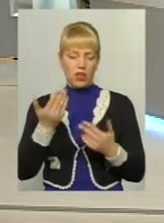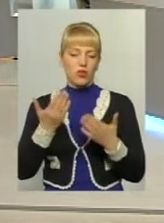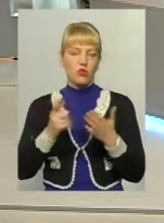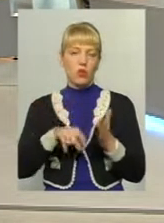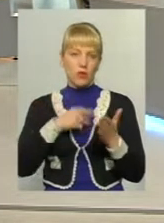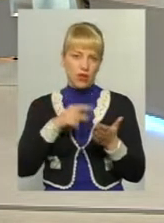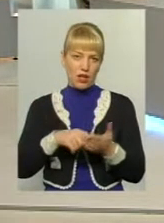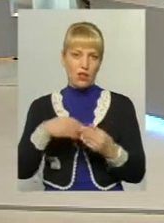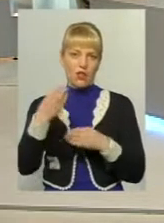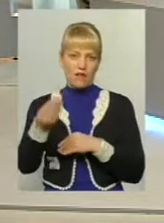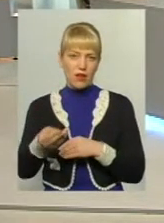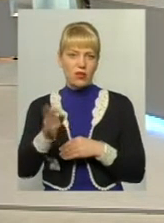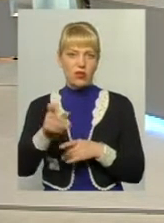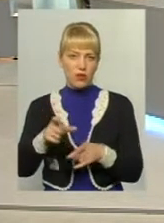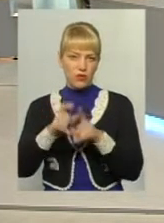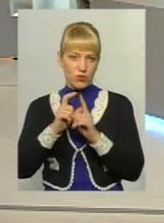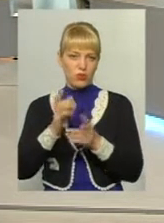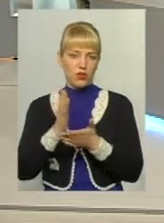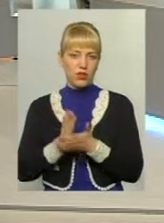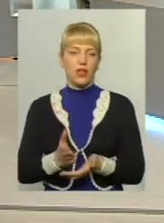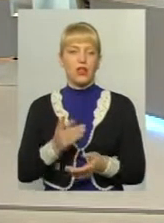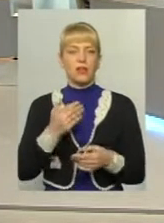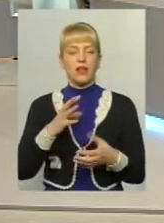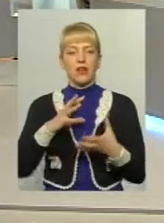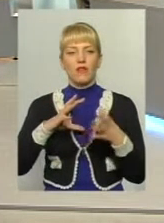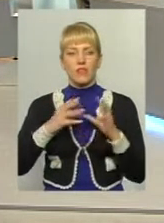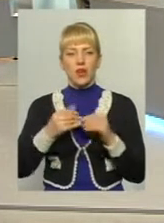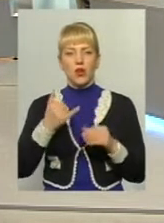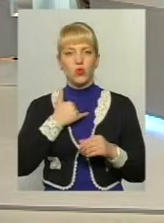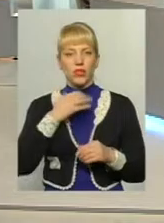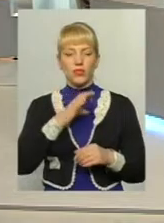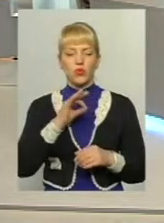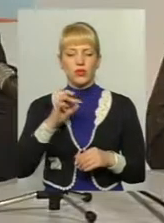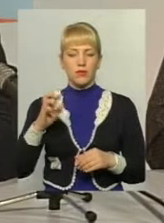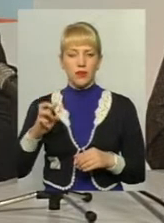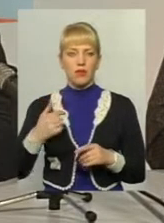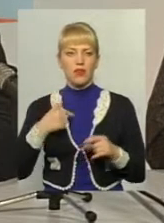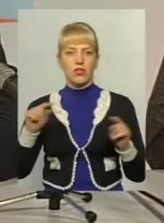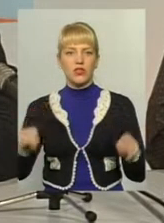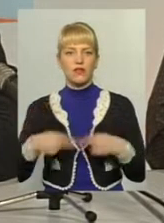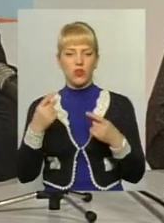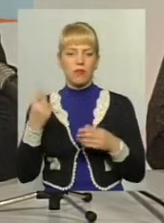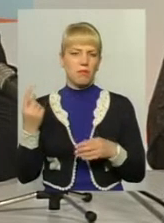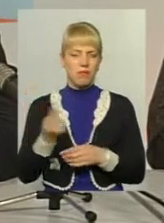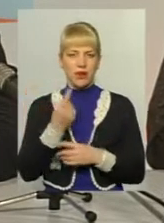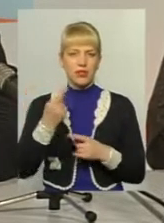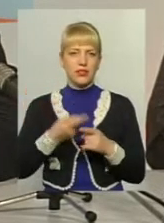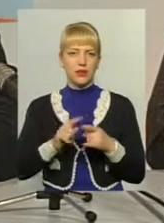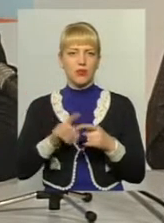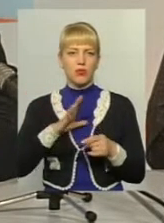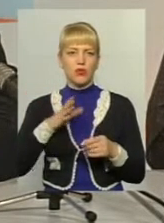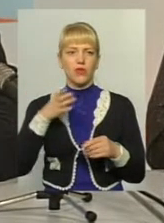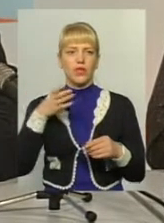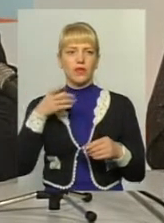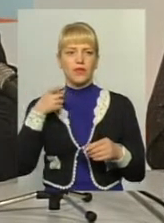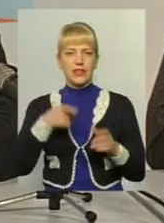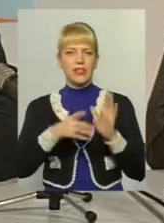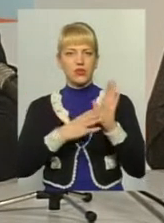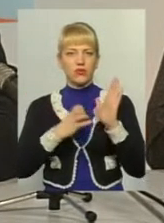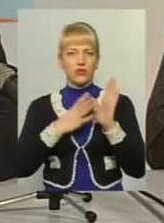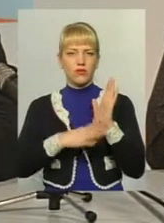з НАПом. Ну, багато питань, які проблемні питання виникають, ми, як правило, стараємося їх піднімати і вирішувати. Тобто, в принципі, комунікація є,